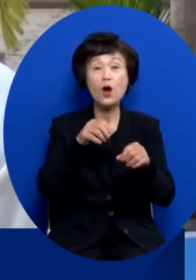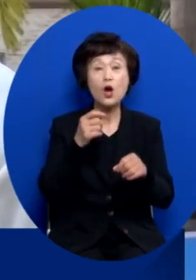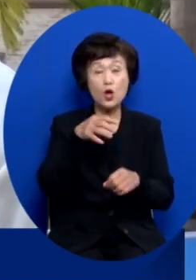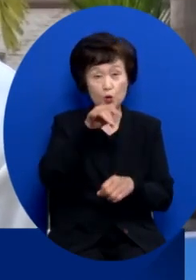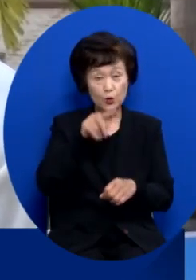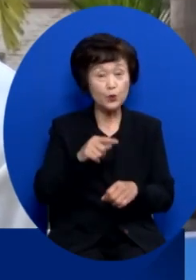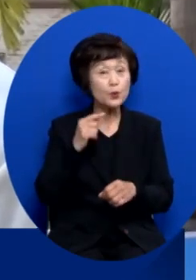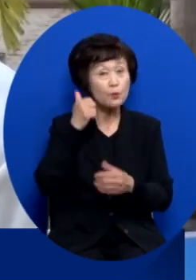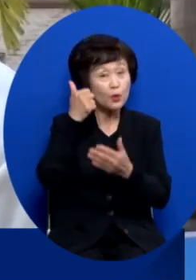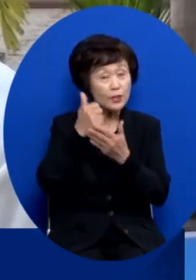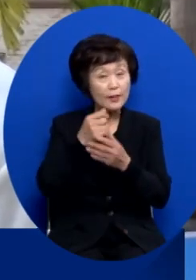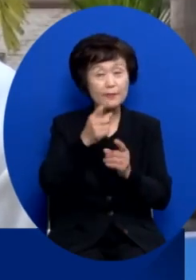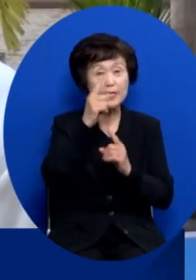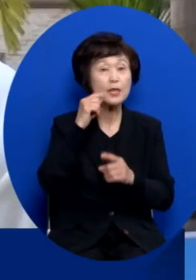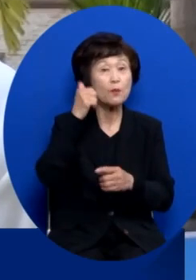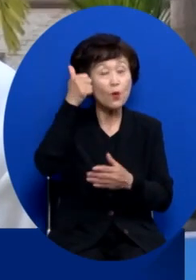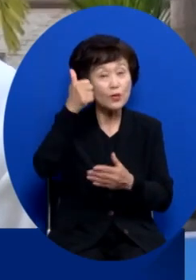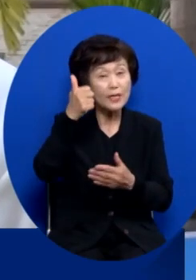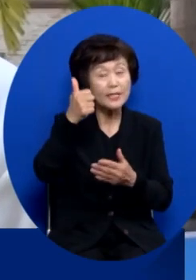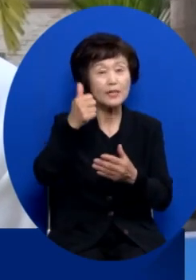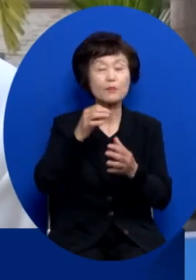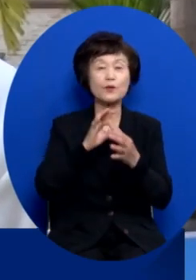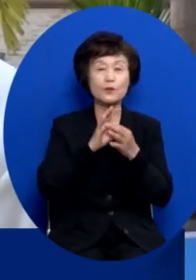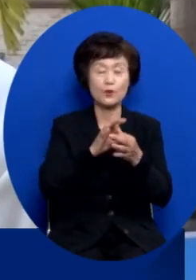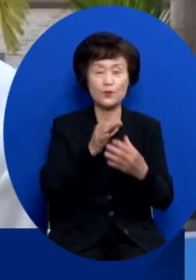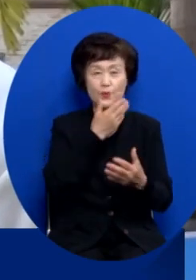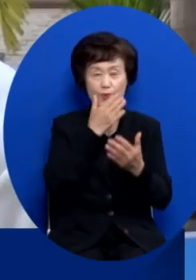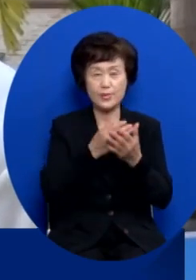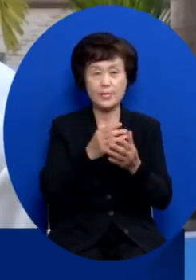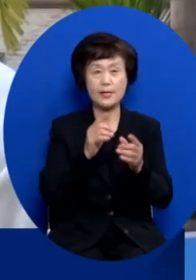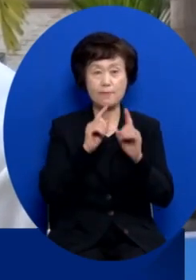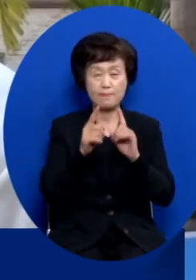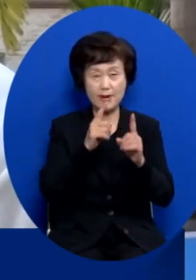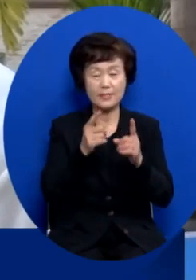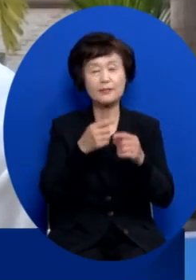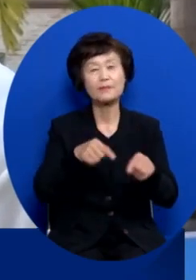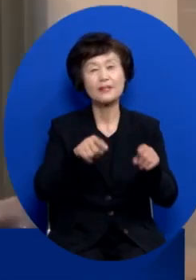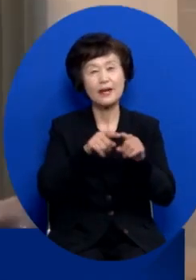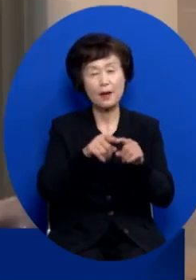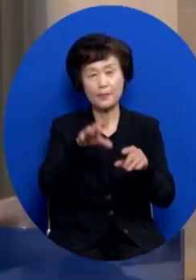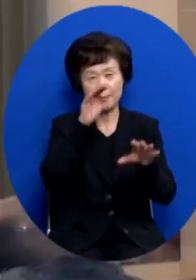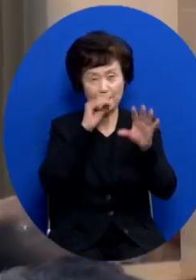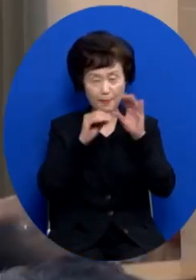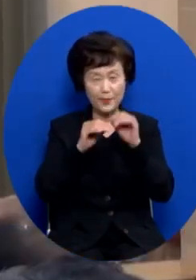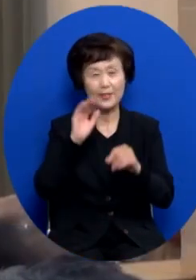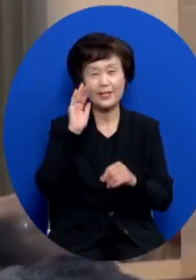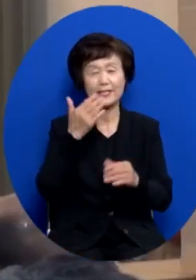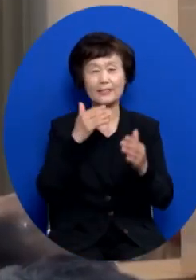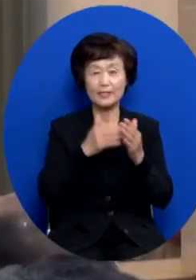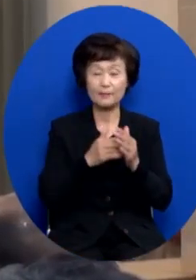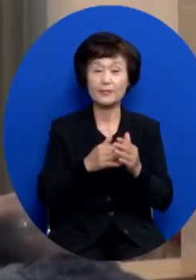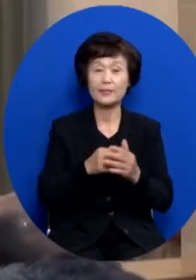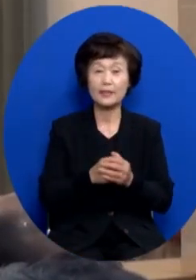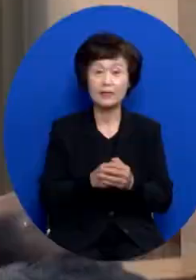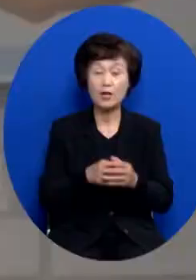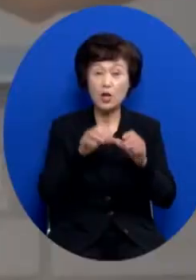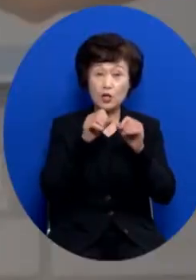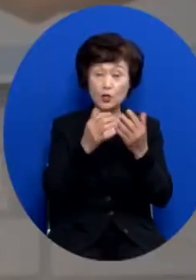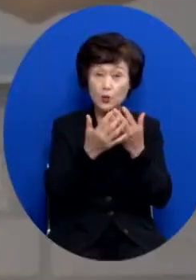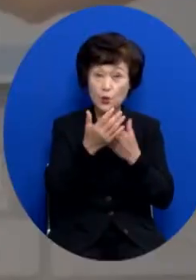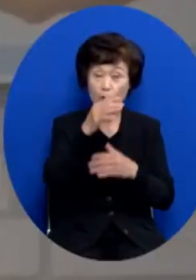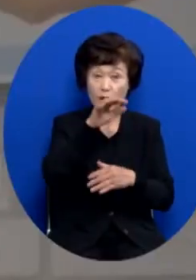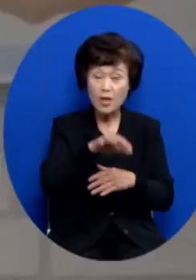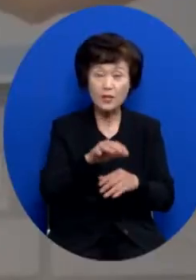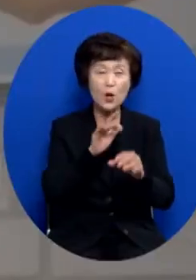목사님과 이혁희 목사님을 통하여서 귀한 말씀을 나누게 되었습니다. 필리핀 예장합동선교회는